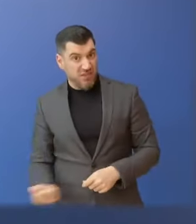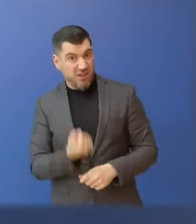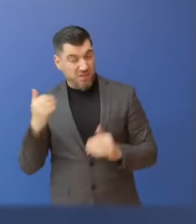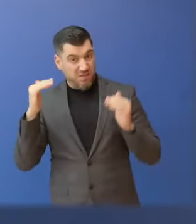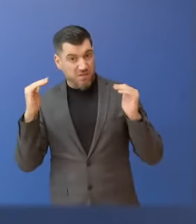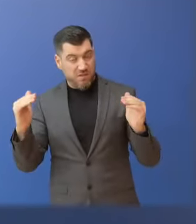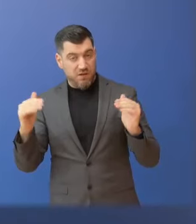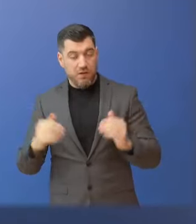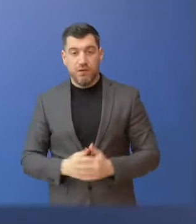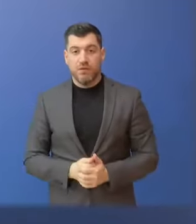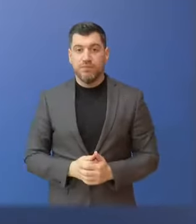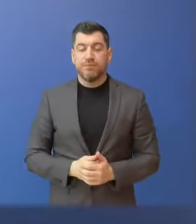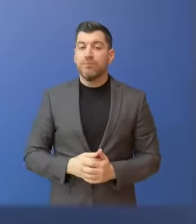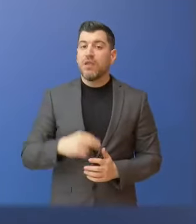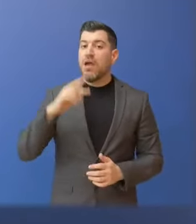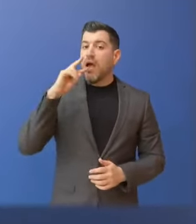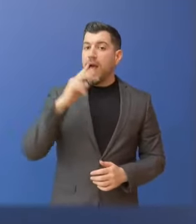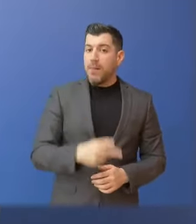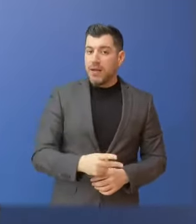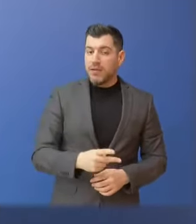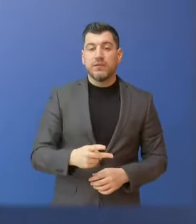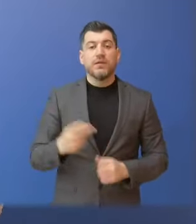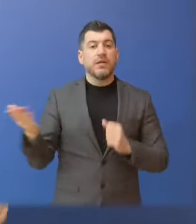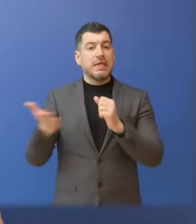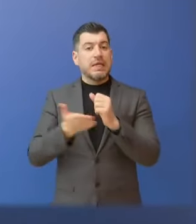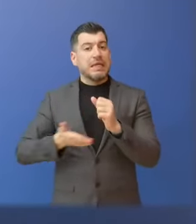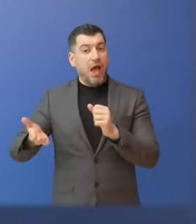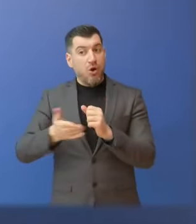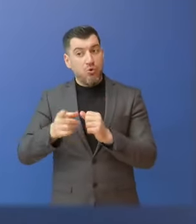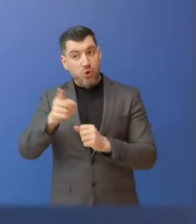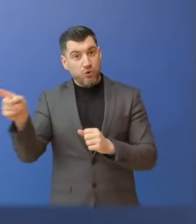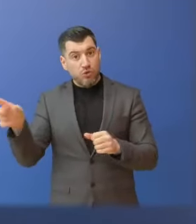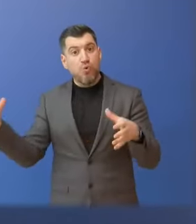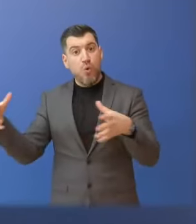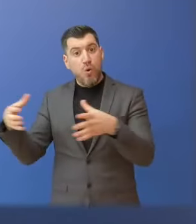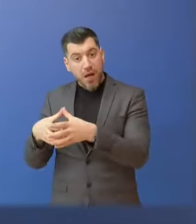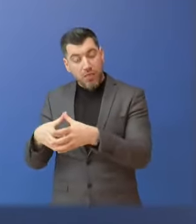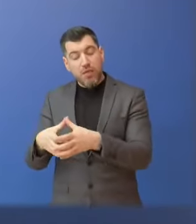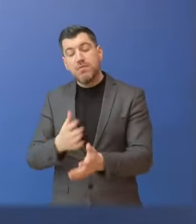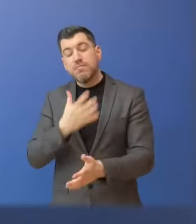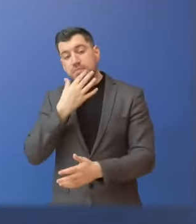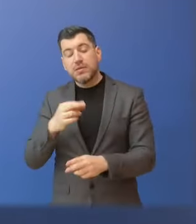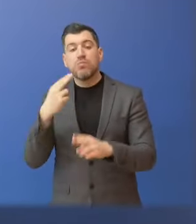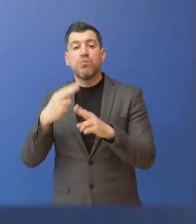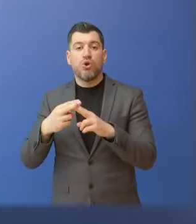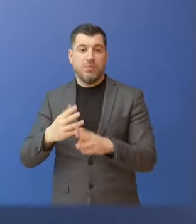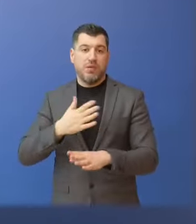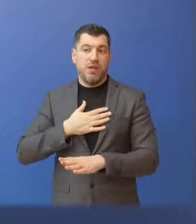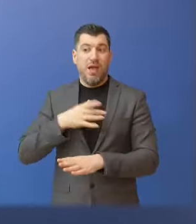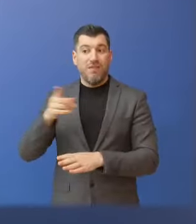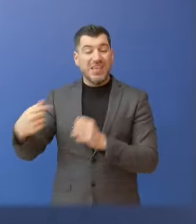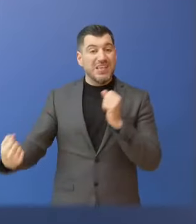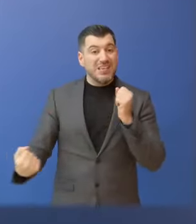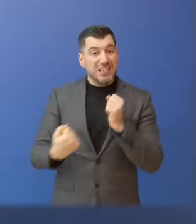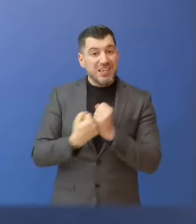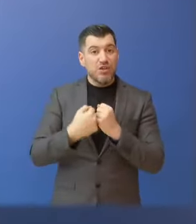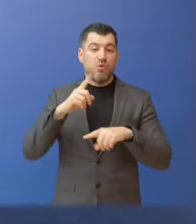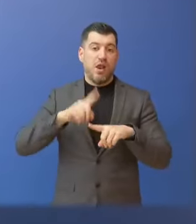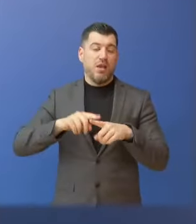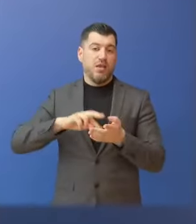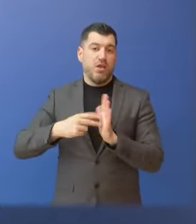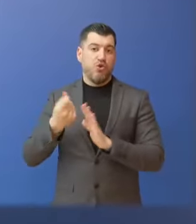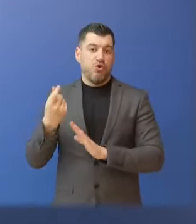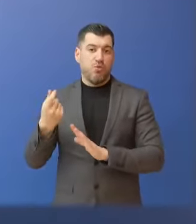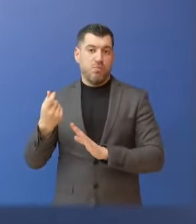επαγγελματική ομάδα και όλοι οι κτηνοτρόφοι οι οποίοι στηρίζουν την ελληνική οικονομία ένας από τους πιο βασικούς πυλώνες